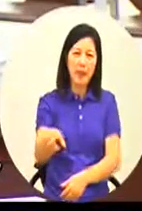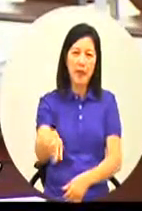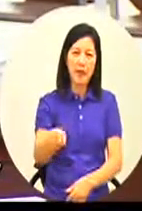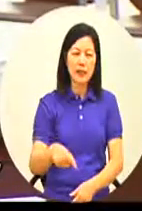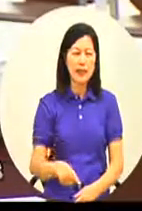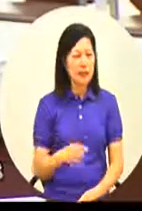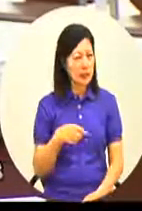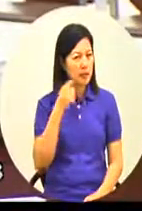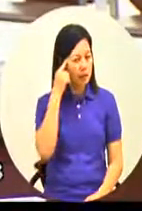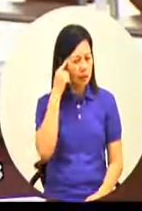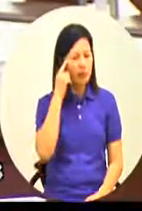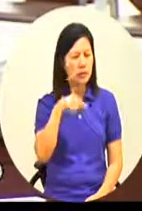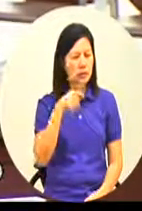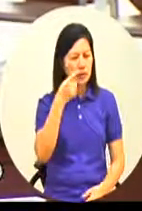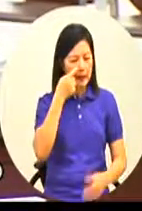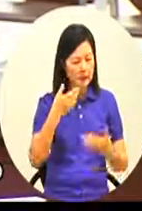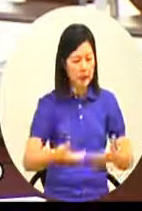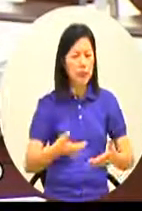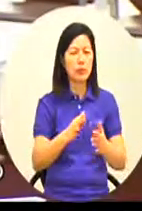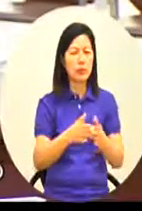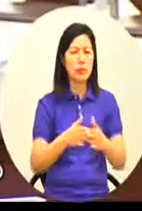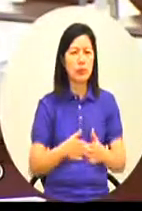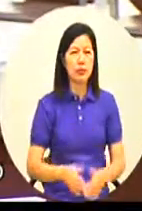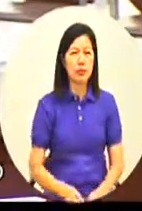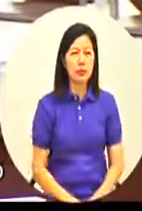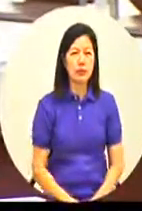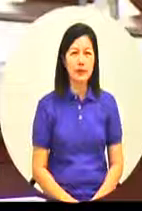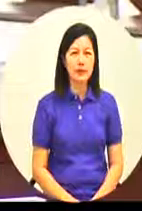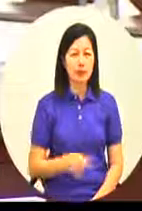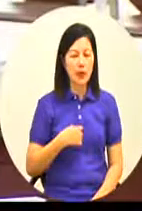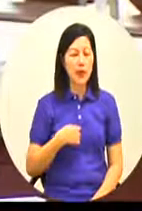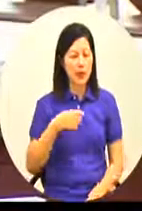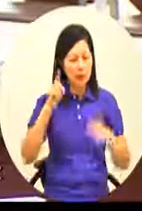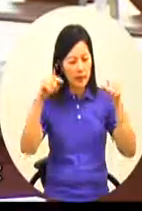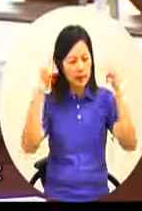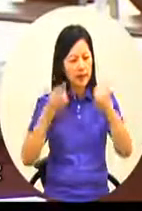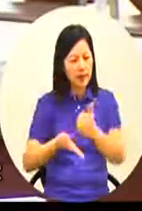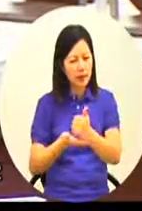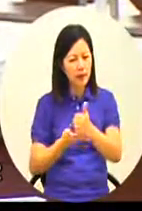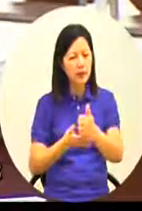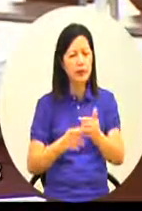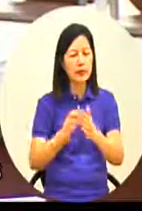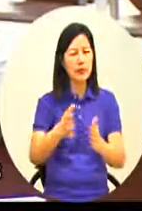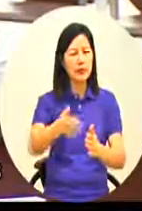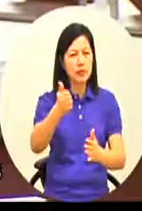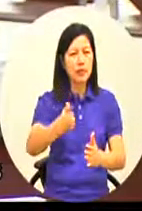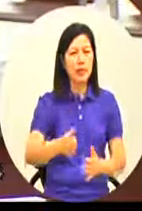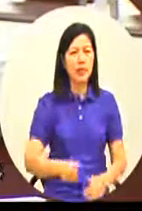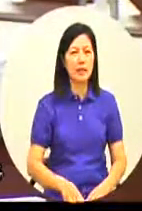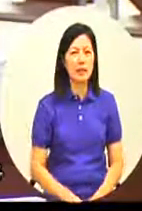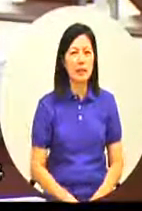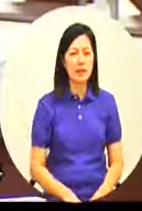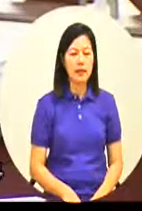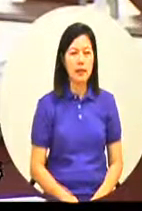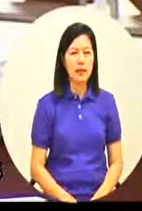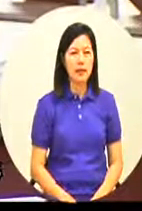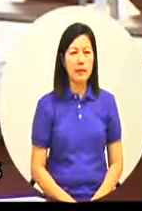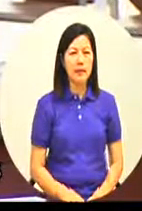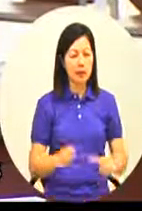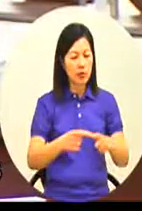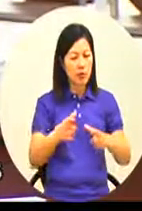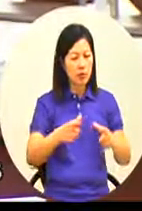去吼去注重的所在啦。哦，当然，你我嘛听你俄罗讲迄个局长对不对吼？较早做组长的时候呢，对不对？公开